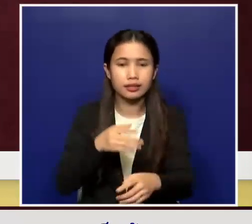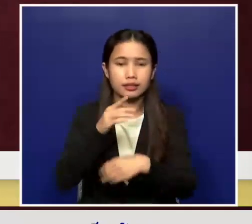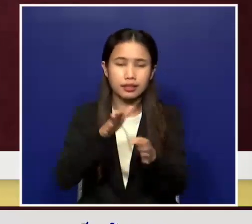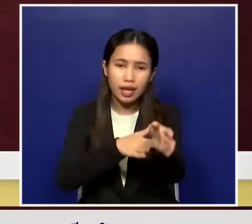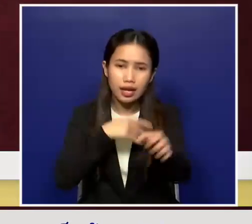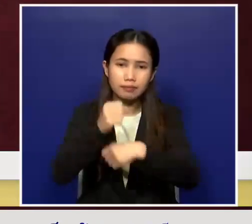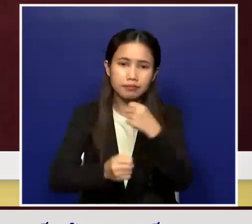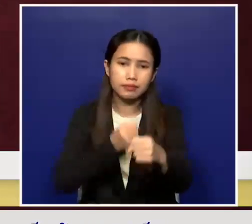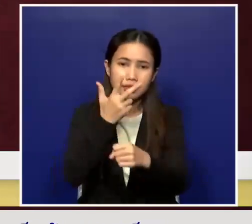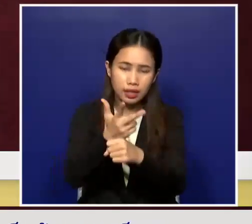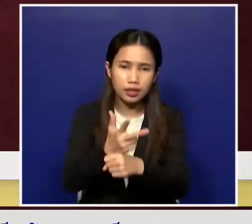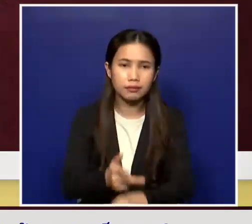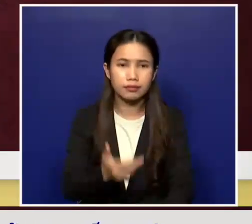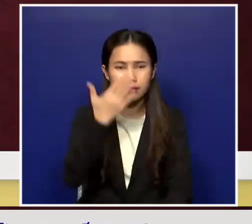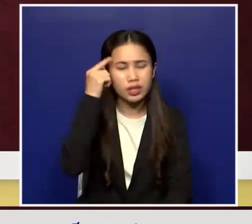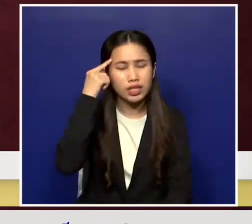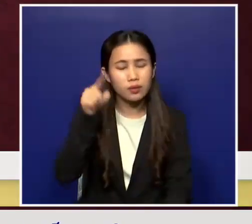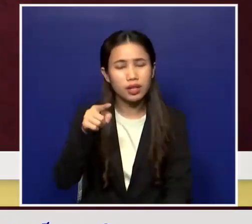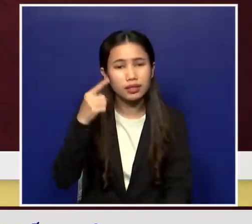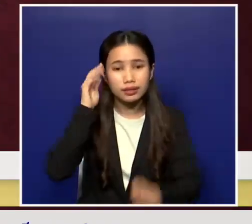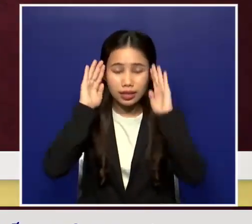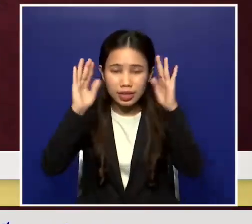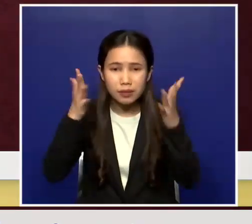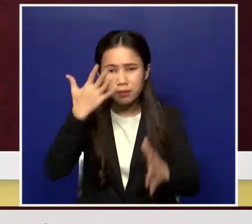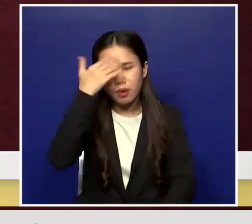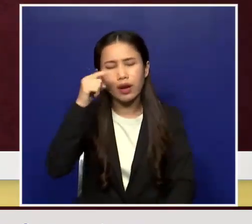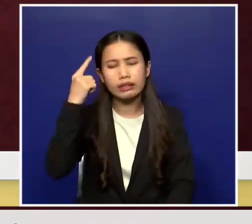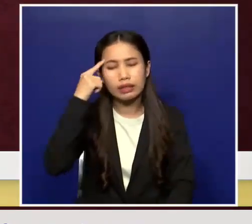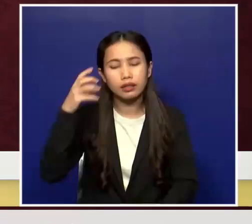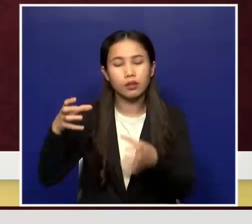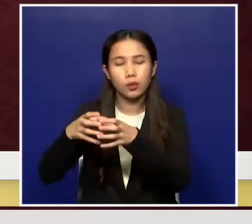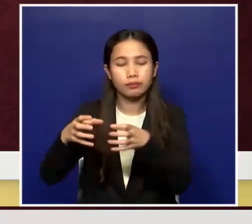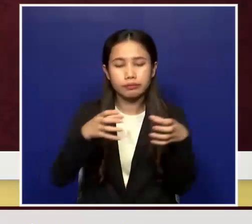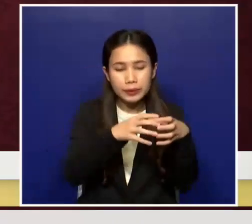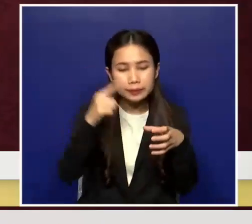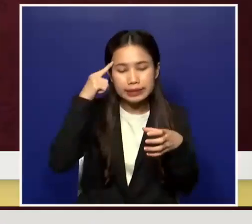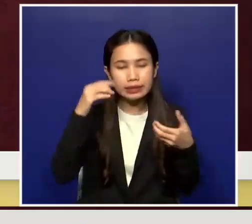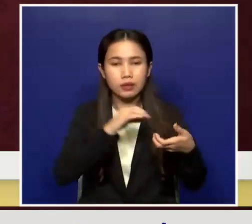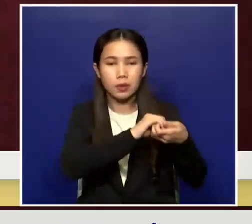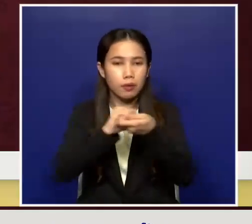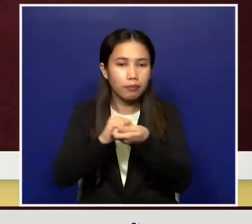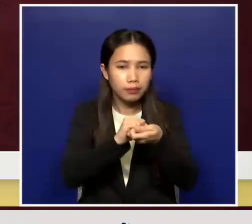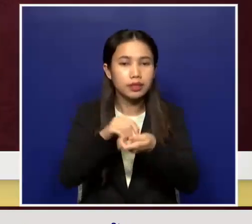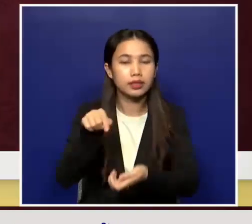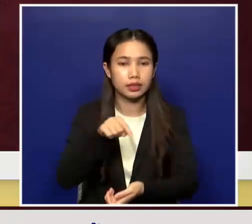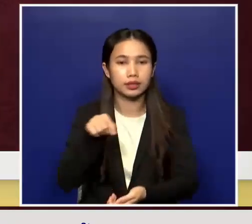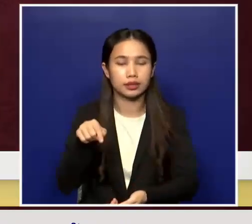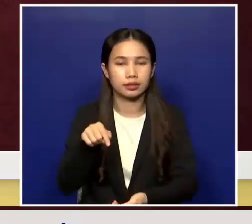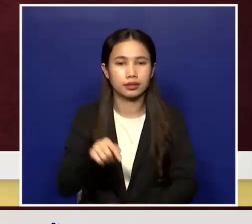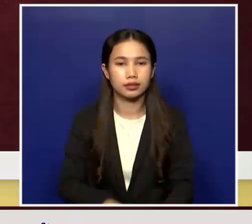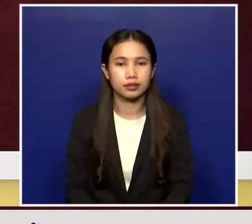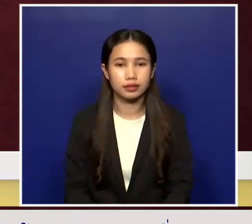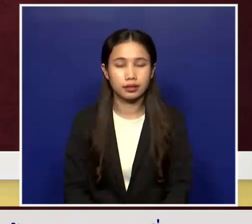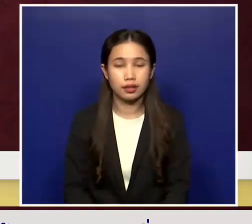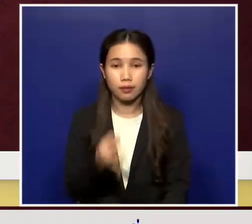ปีผมรู้แล้วว่าทำไมเขาไม่เจตนาก็มึงสมรู้ร่วมคิดกันไงเขาถึงไม่เจตนาไงนี่ไงแม่จริงฟ้องมาเล